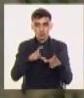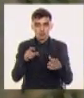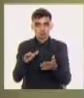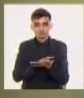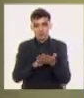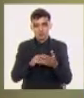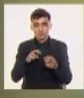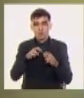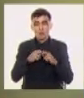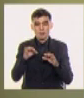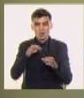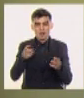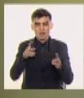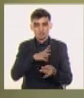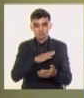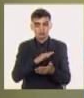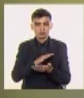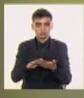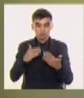устранят недоделки.